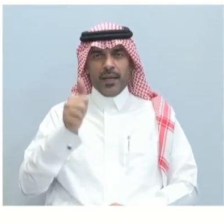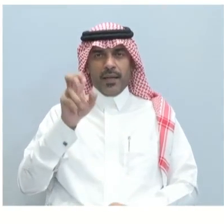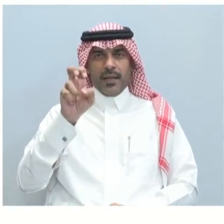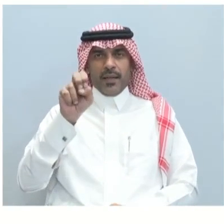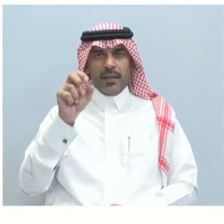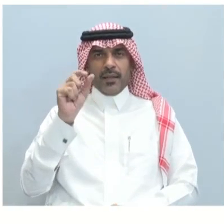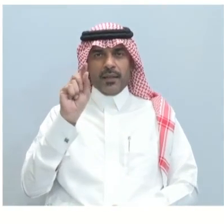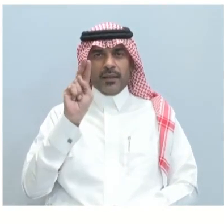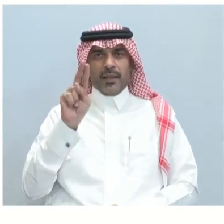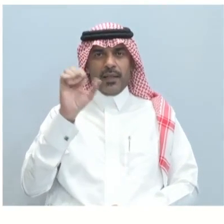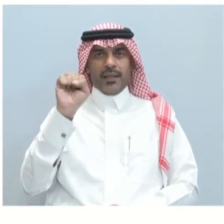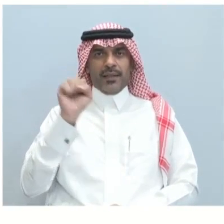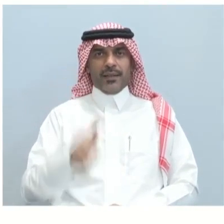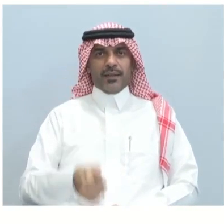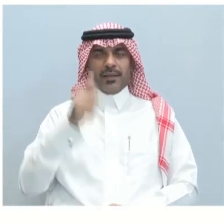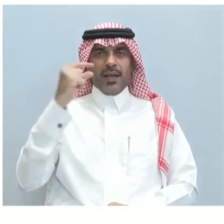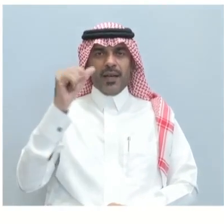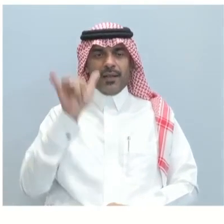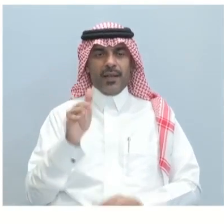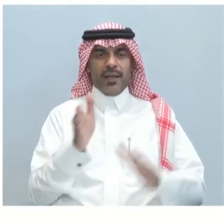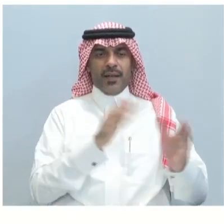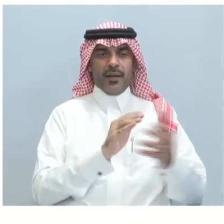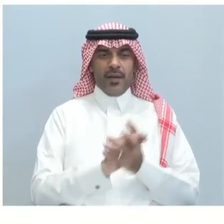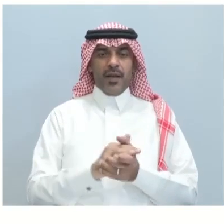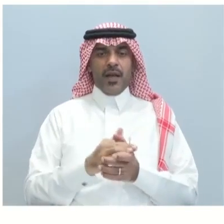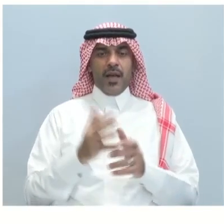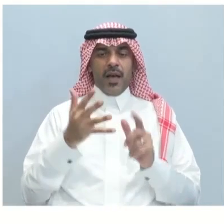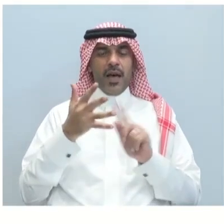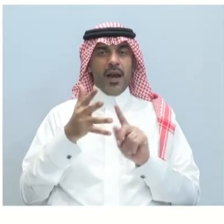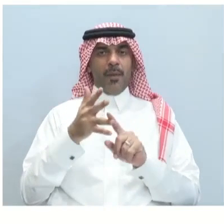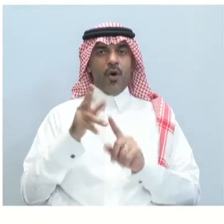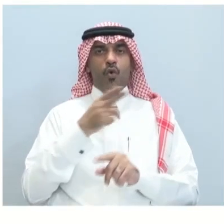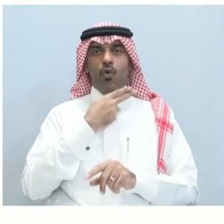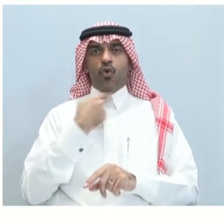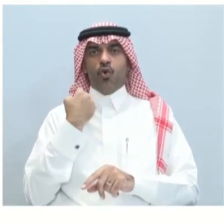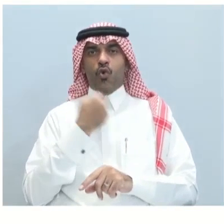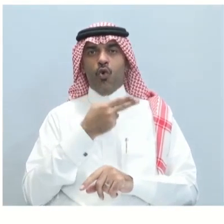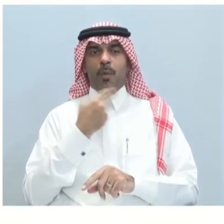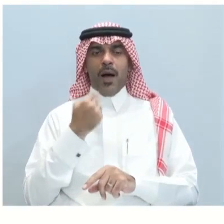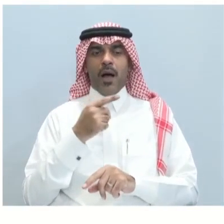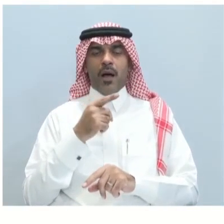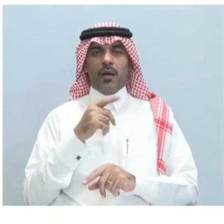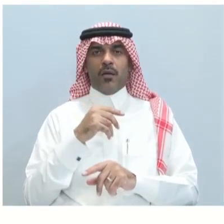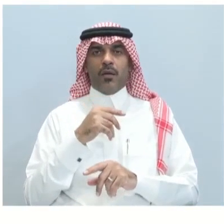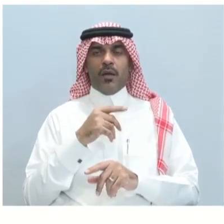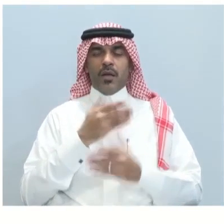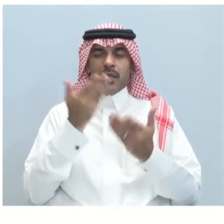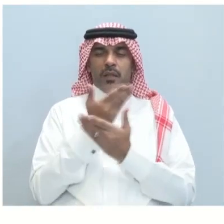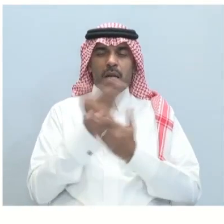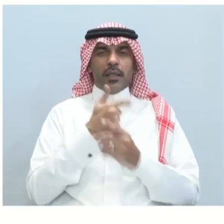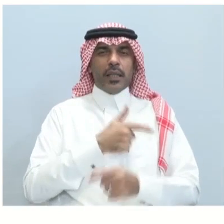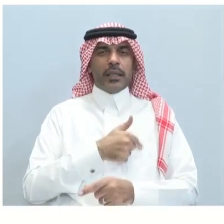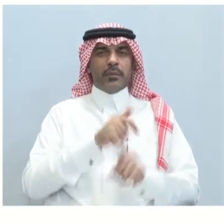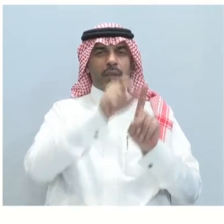الفرع الذي يليه الحكومه او المواطنه والمختص بدراستها السياسي